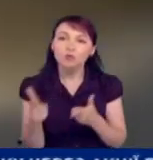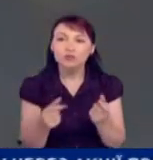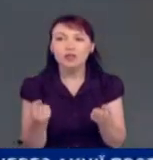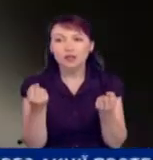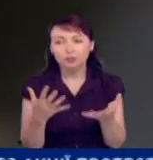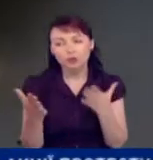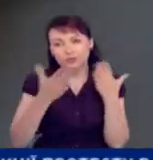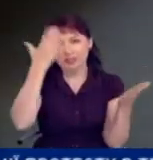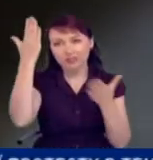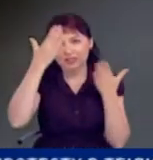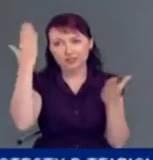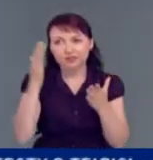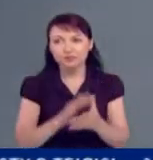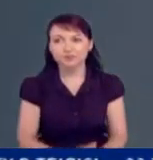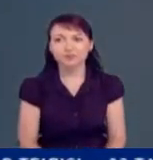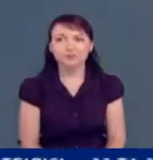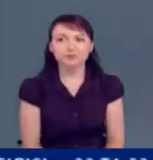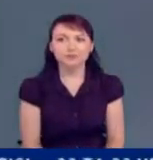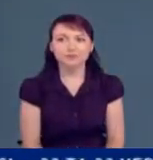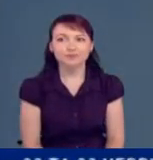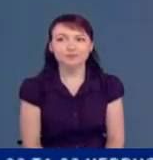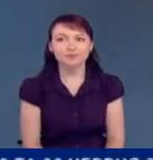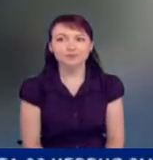просто веселитися.